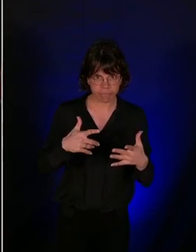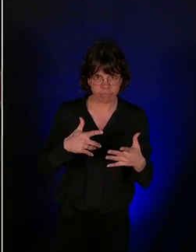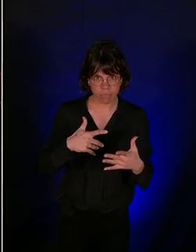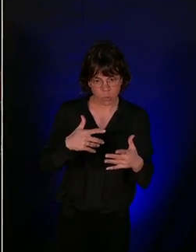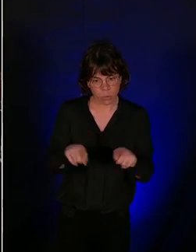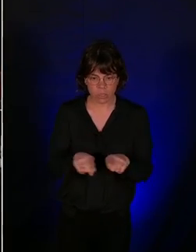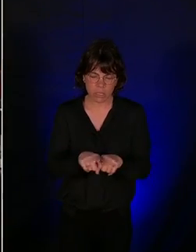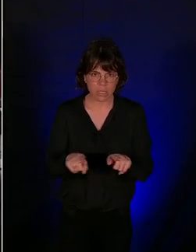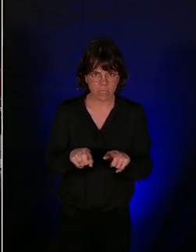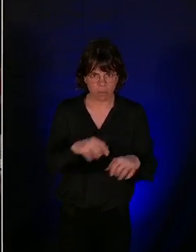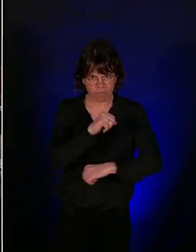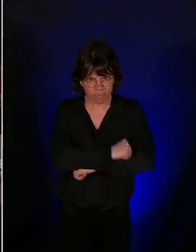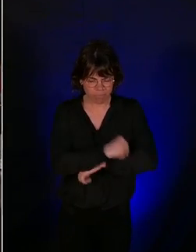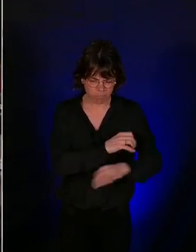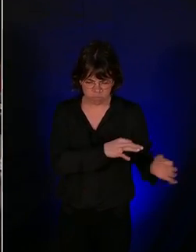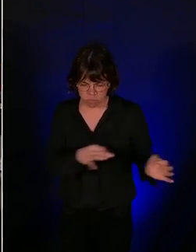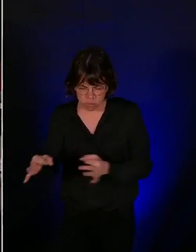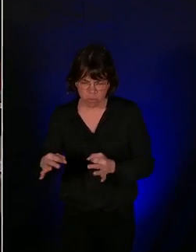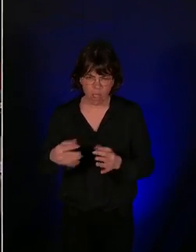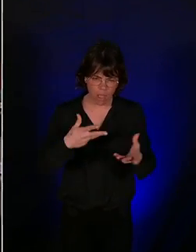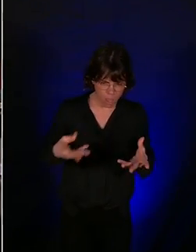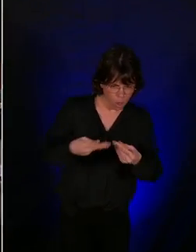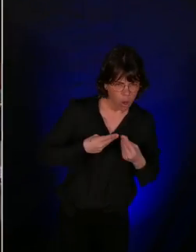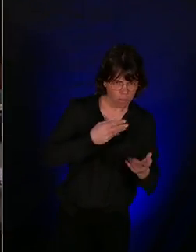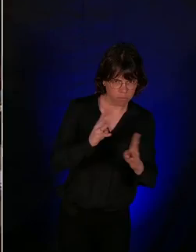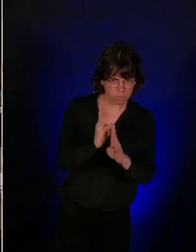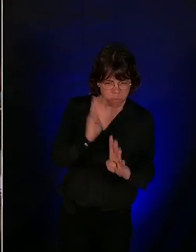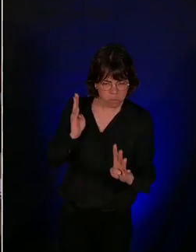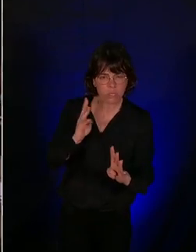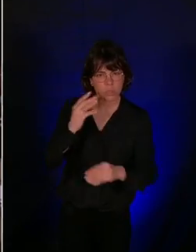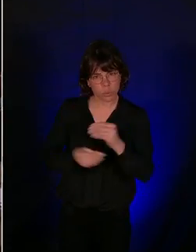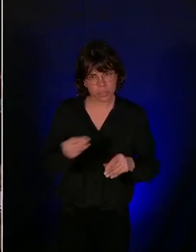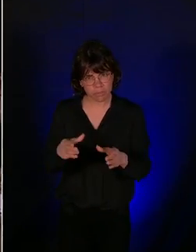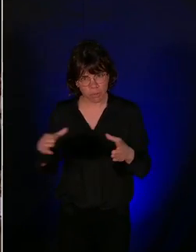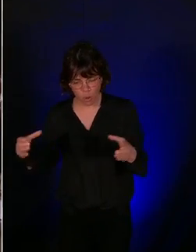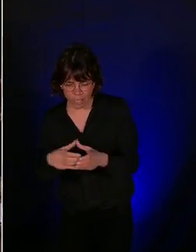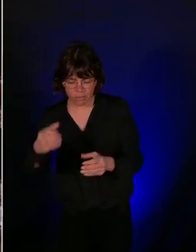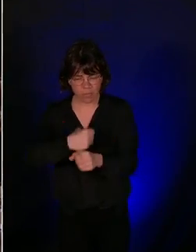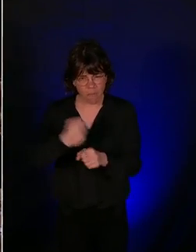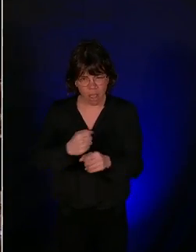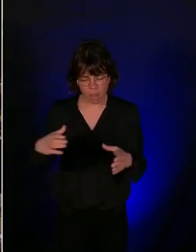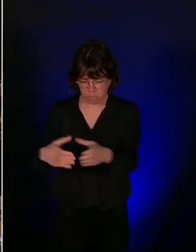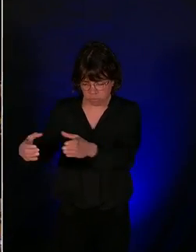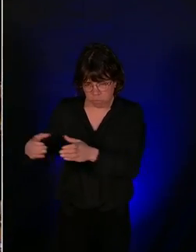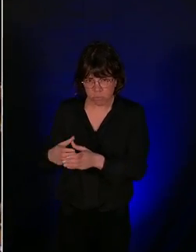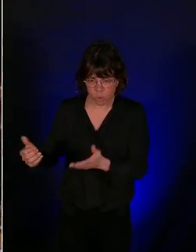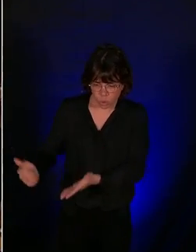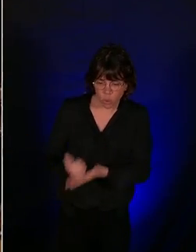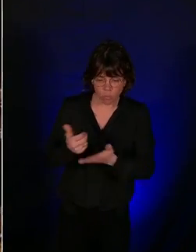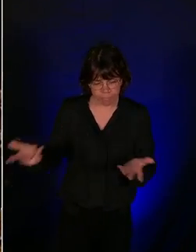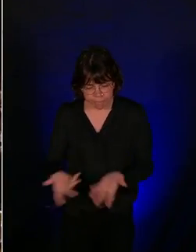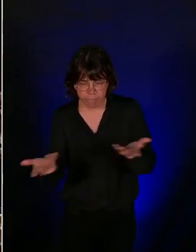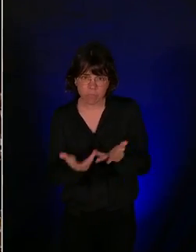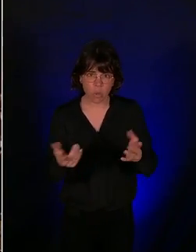régulière des permanences et le pilotage de la et la participation pardon au collectif de travail qui nourrissent l'activité de la